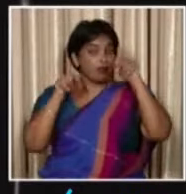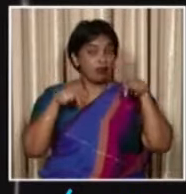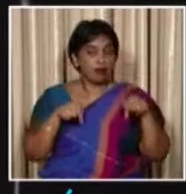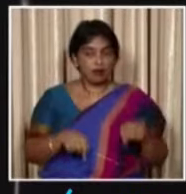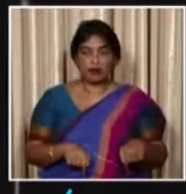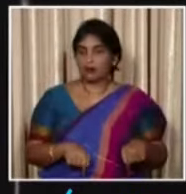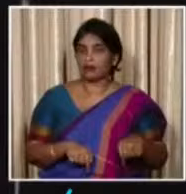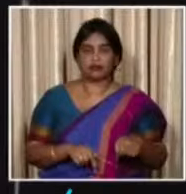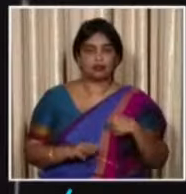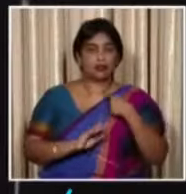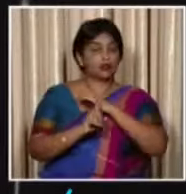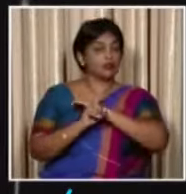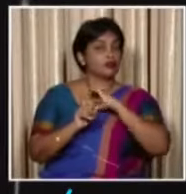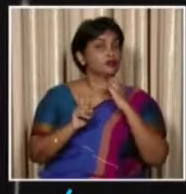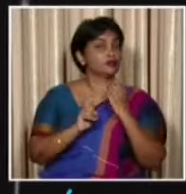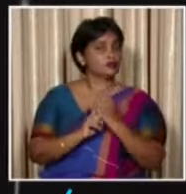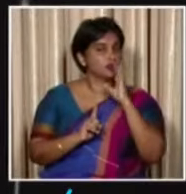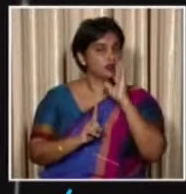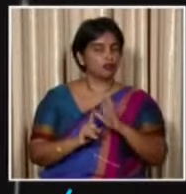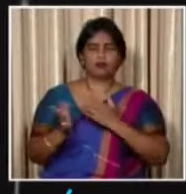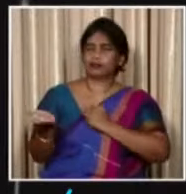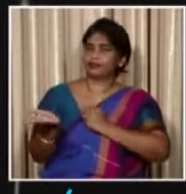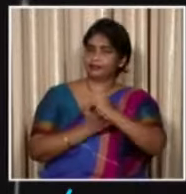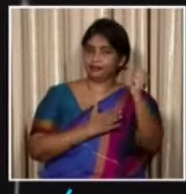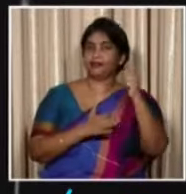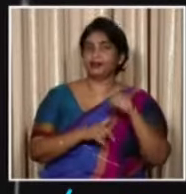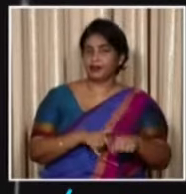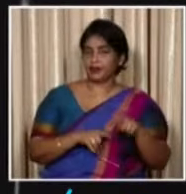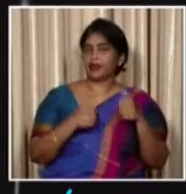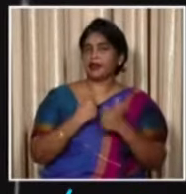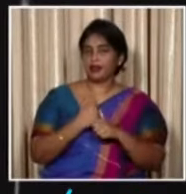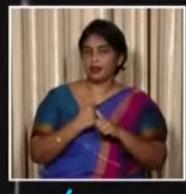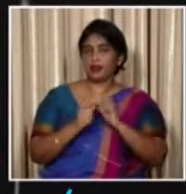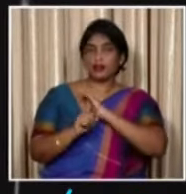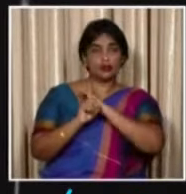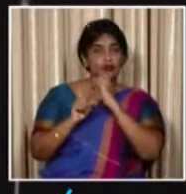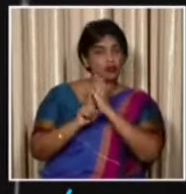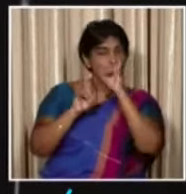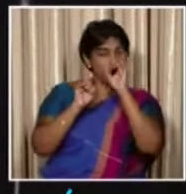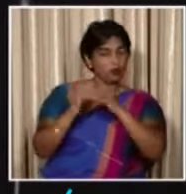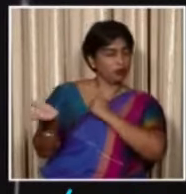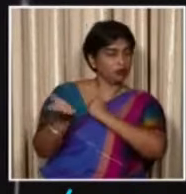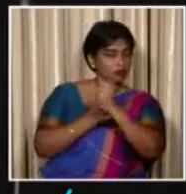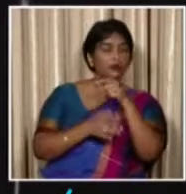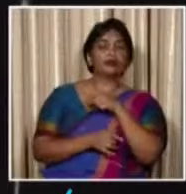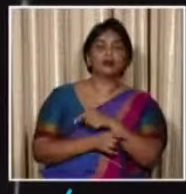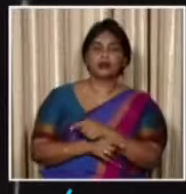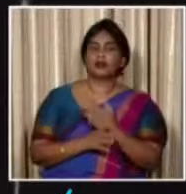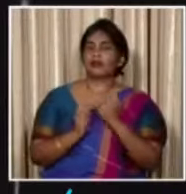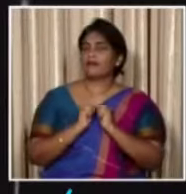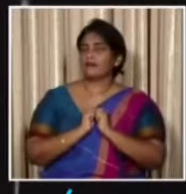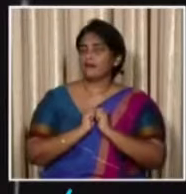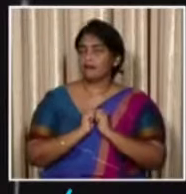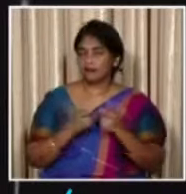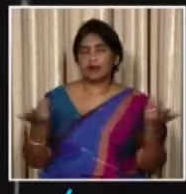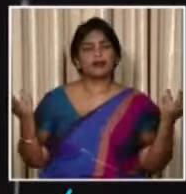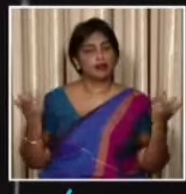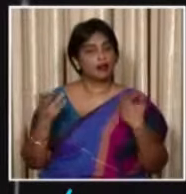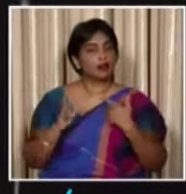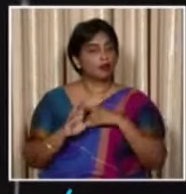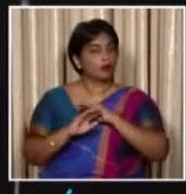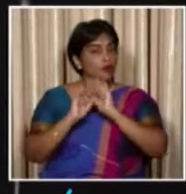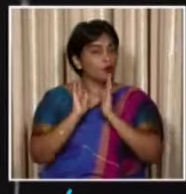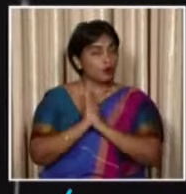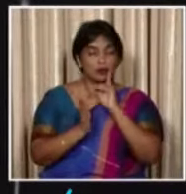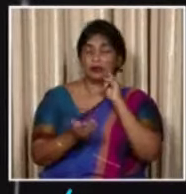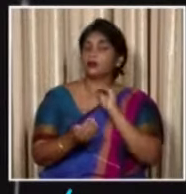හදන්නේ අපිට සංස්කෘතිකම වශයෙන් ආක්‍රමණය කරලා ඒ සංස්කෘතිම ආක්‍රමණය කළොත් ඒ රටෙන් ගන්න දෙයක් නැහැ අපි භෞතික රට අපි ආරක්ෂා